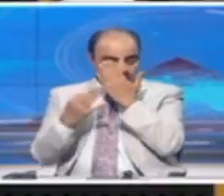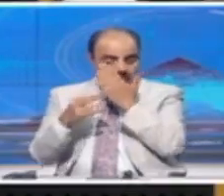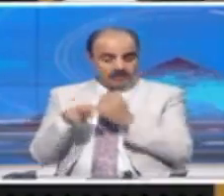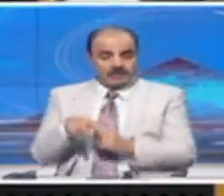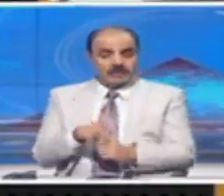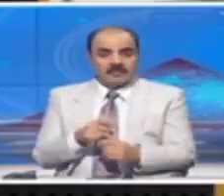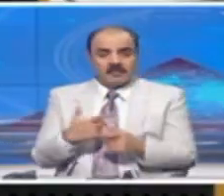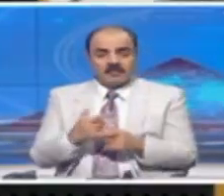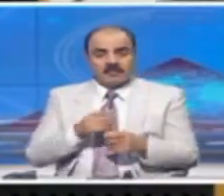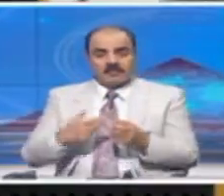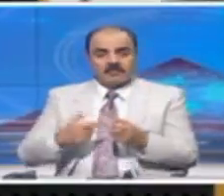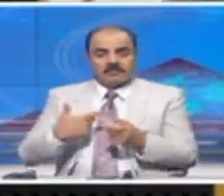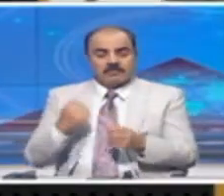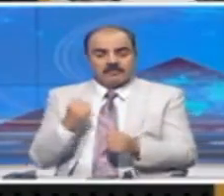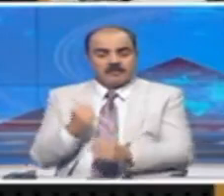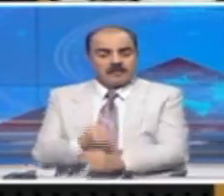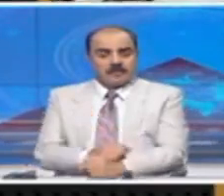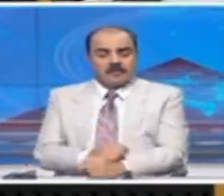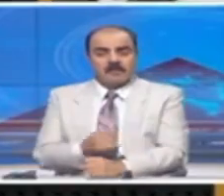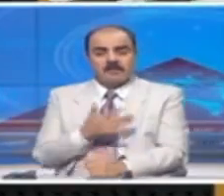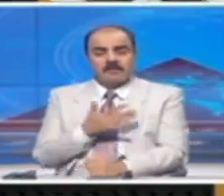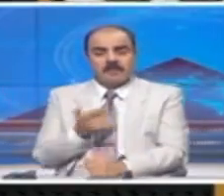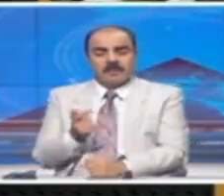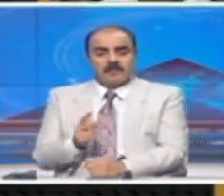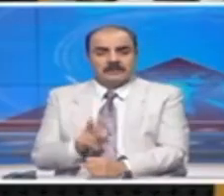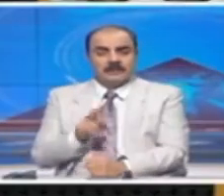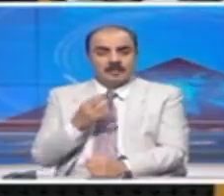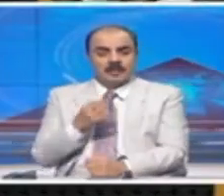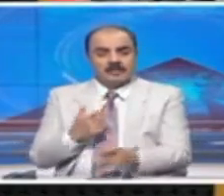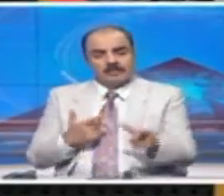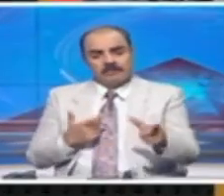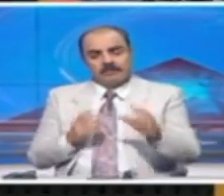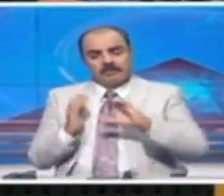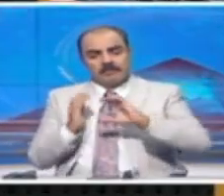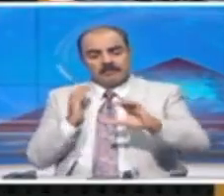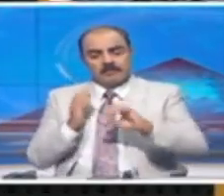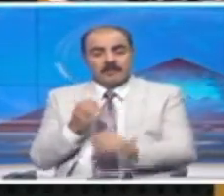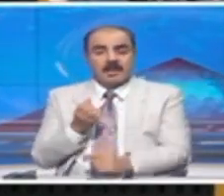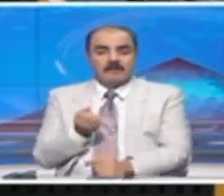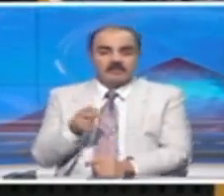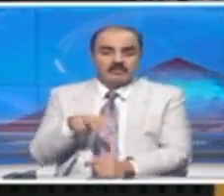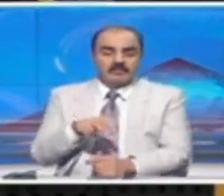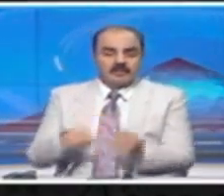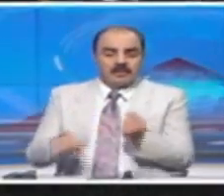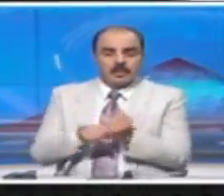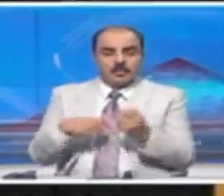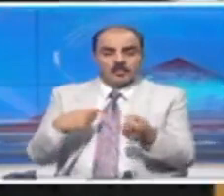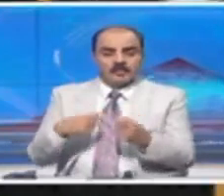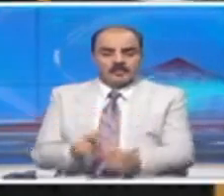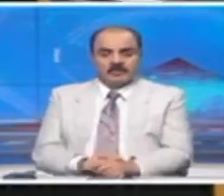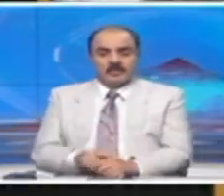883 قطعة سلاح ناري أبرزها 137 بندقية و85 بندقية آلية